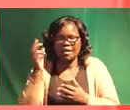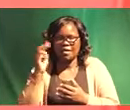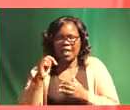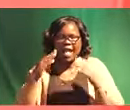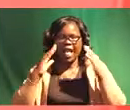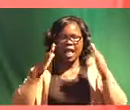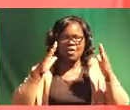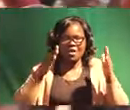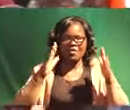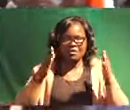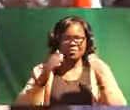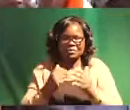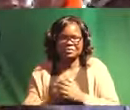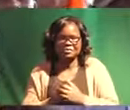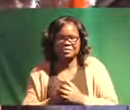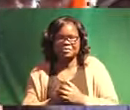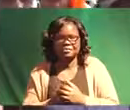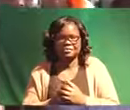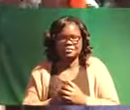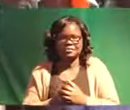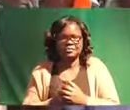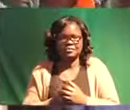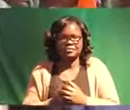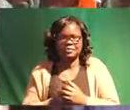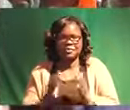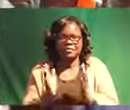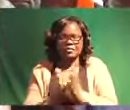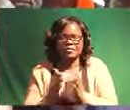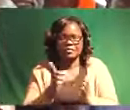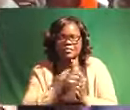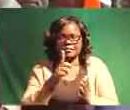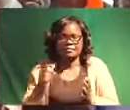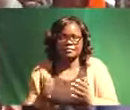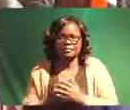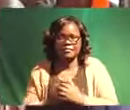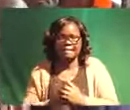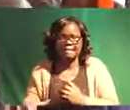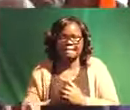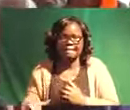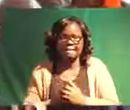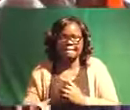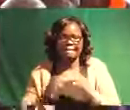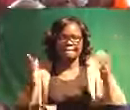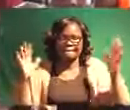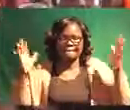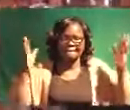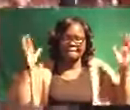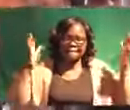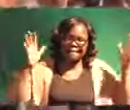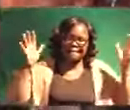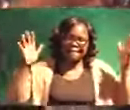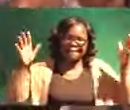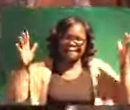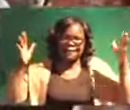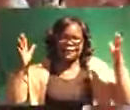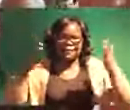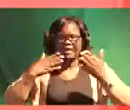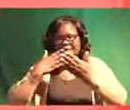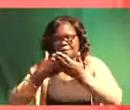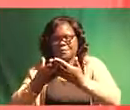Igembe North hamjambo. Bwana Yesu asifiwe. Pungiani mkono hivi.